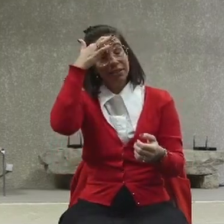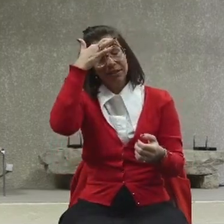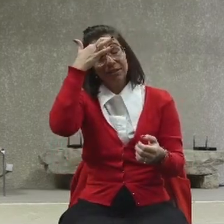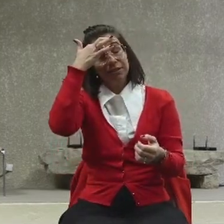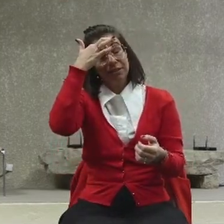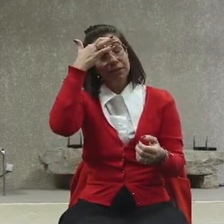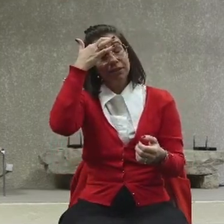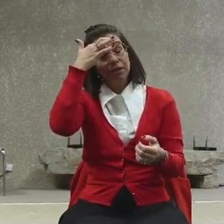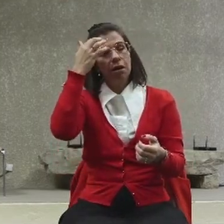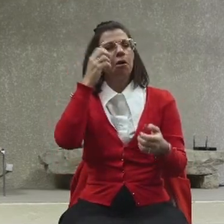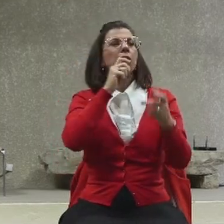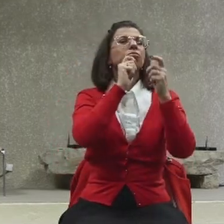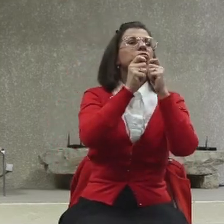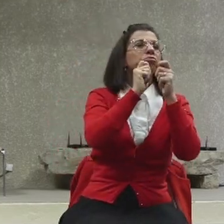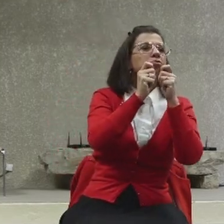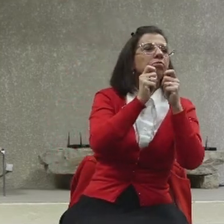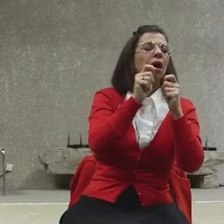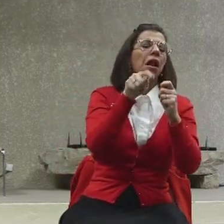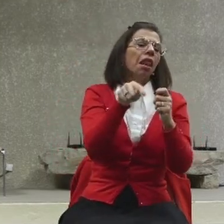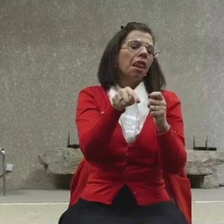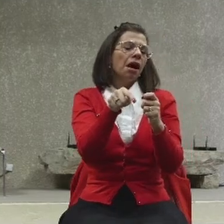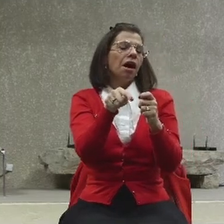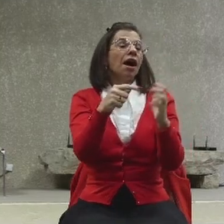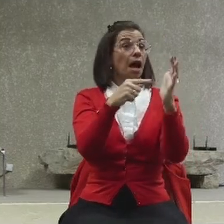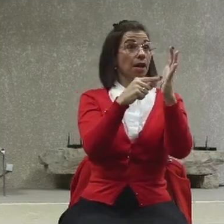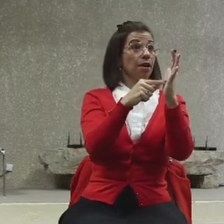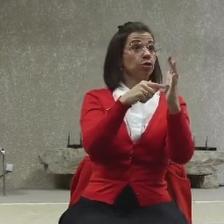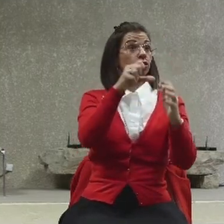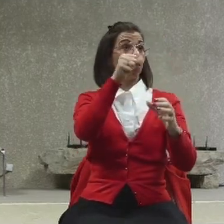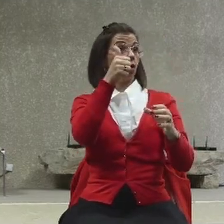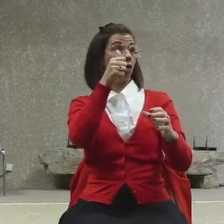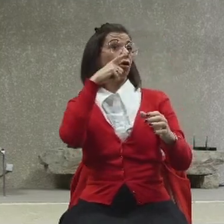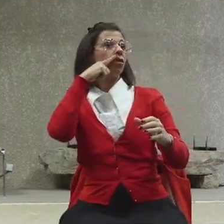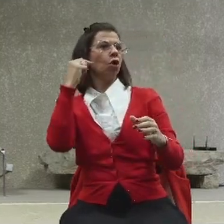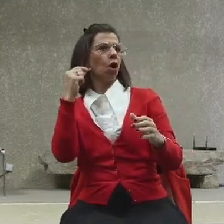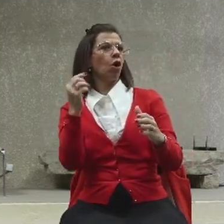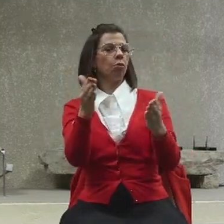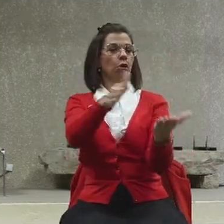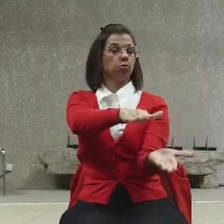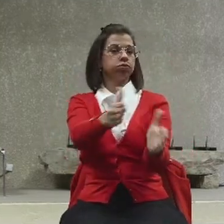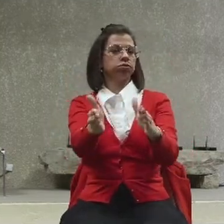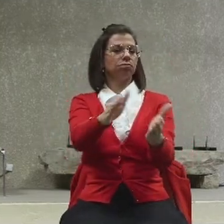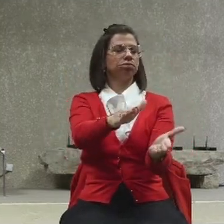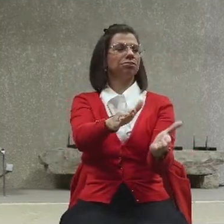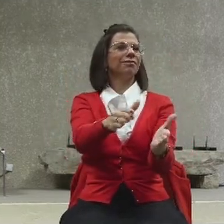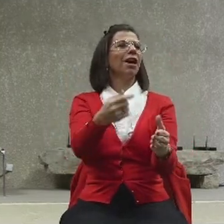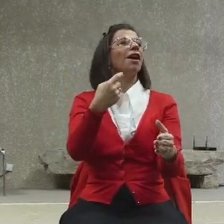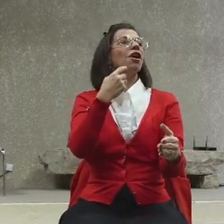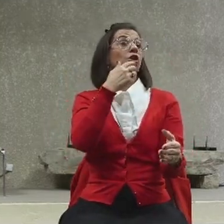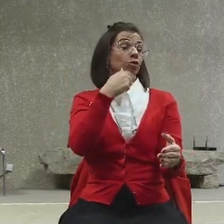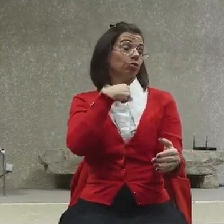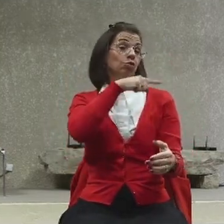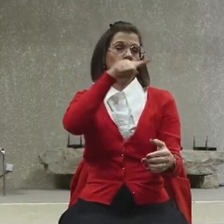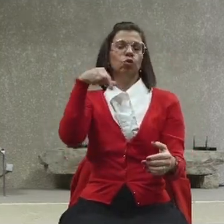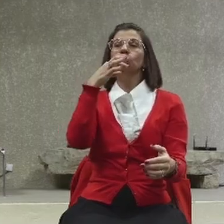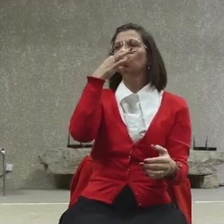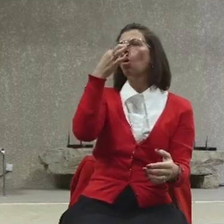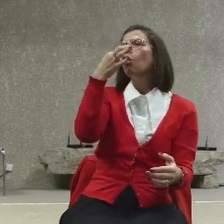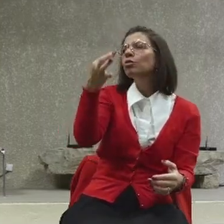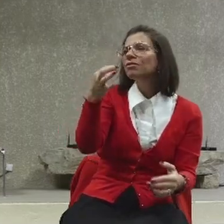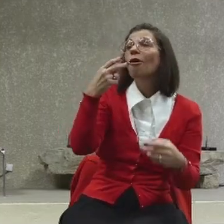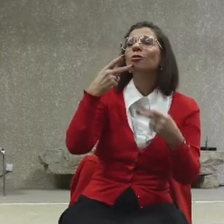par le baptême. Et le baptême que nous prenons dans la Nouvelle Alliance, ce n'est pas le baptême de la repentance, c'est bien plus